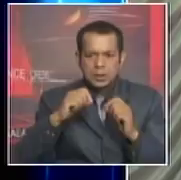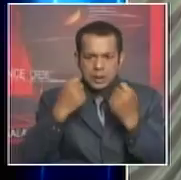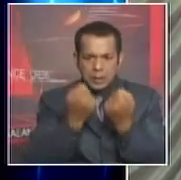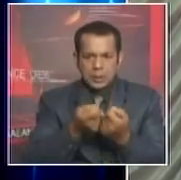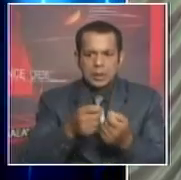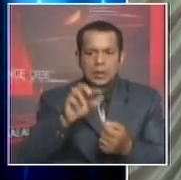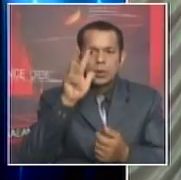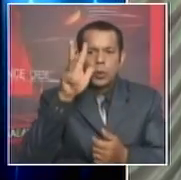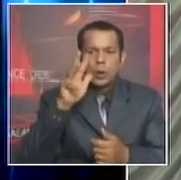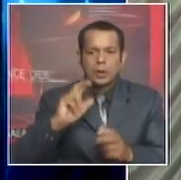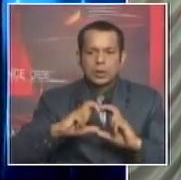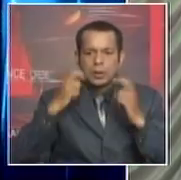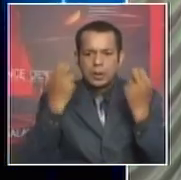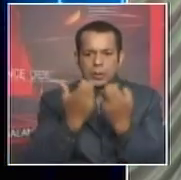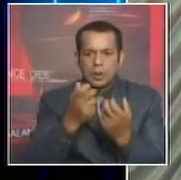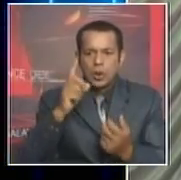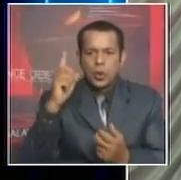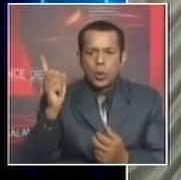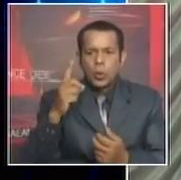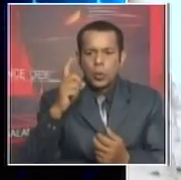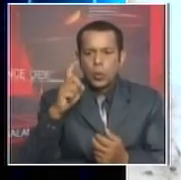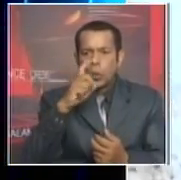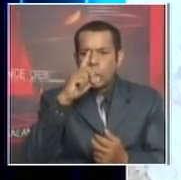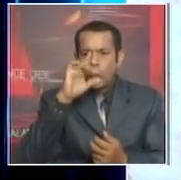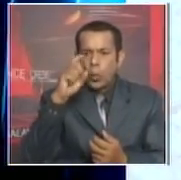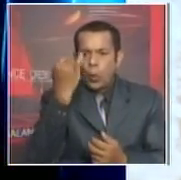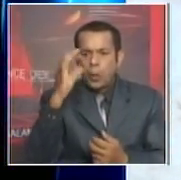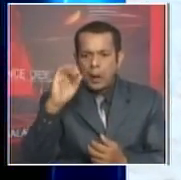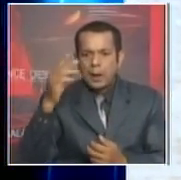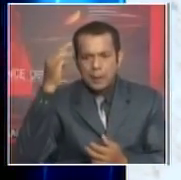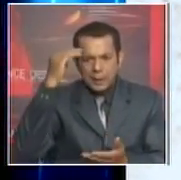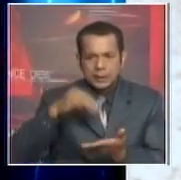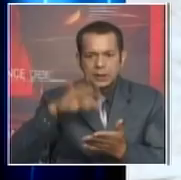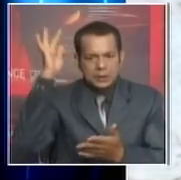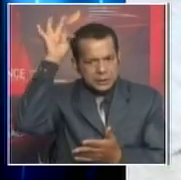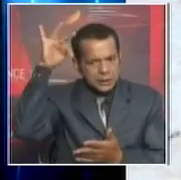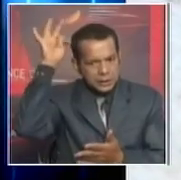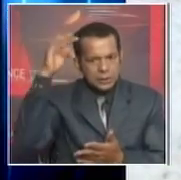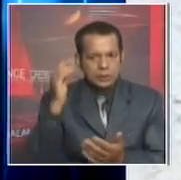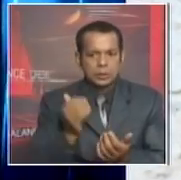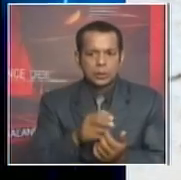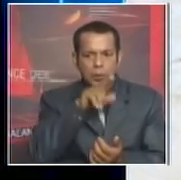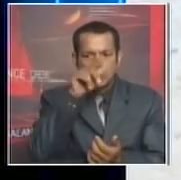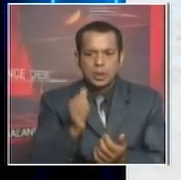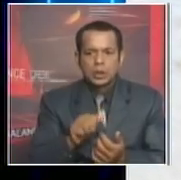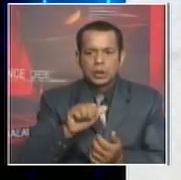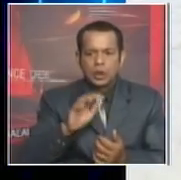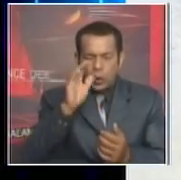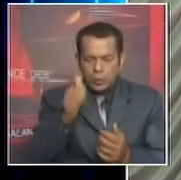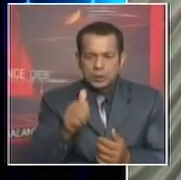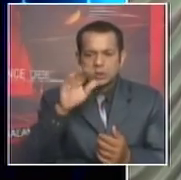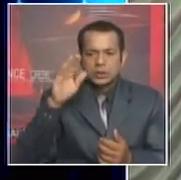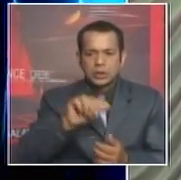9 निर्वाचित सांसद गोपालमान श्रेष्ठको भनाइ छ। उहाँले सरकारले जनताको समस्या समाधान नगरे जनता सडकमा